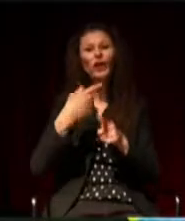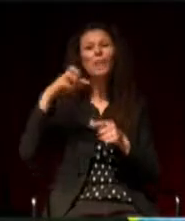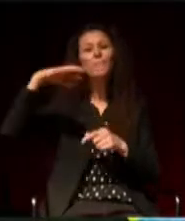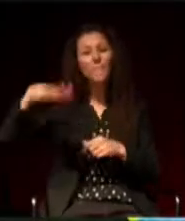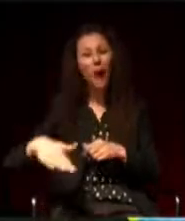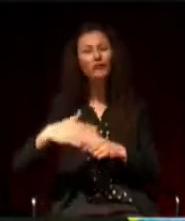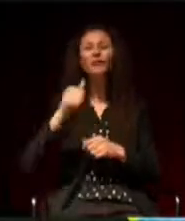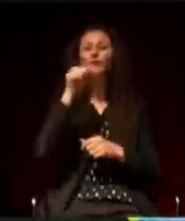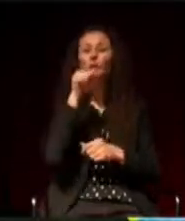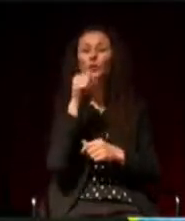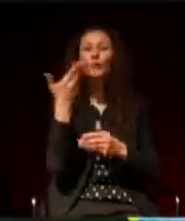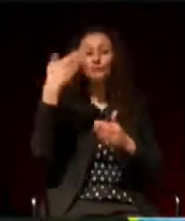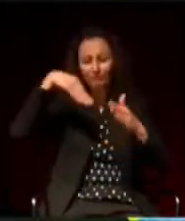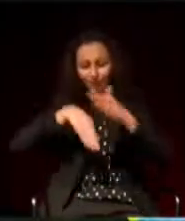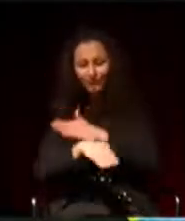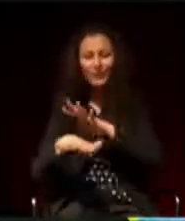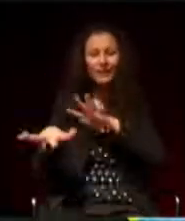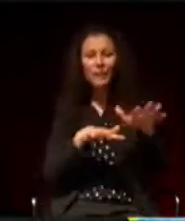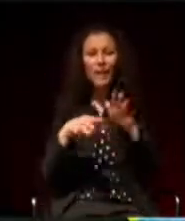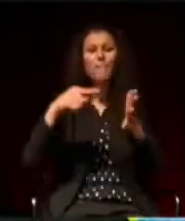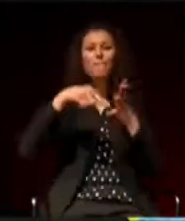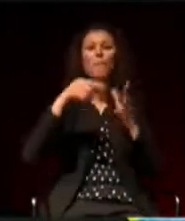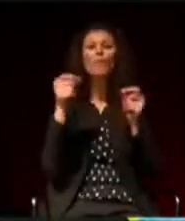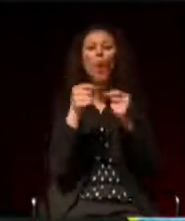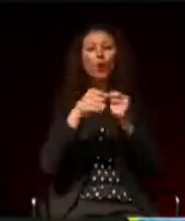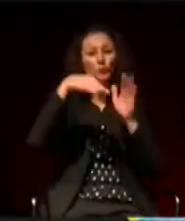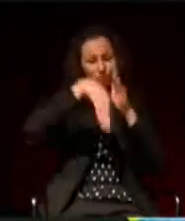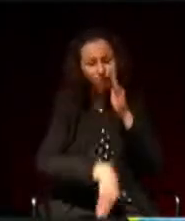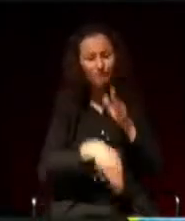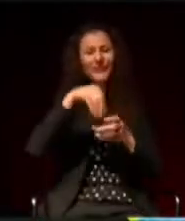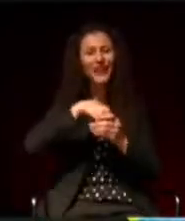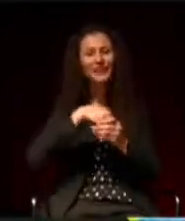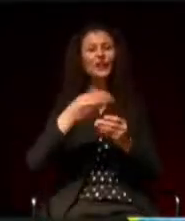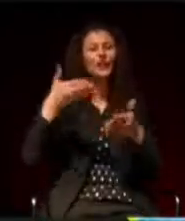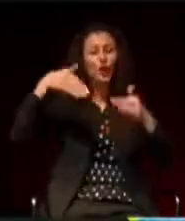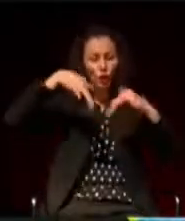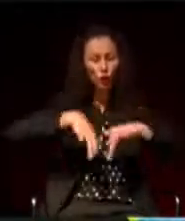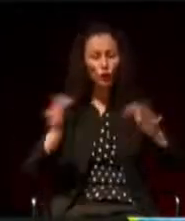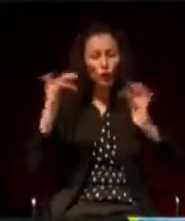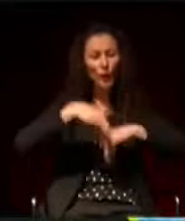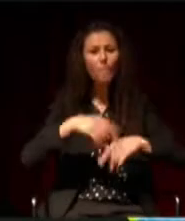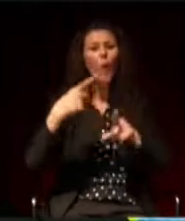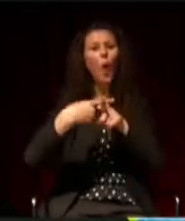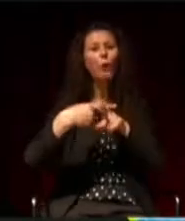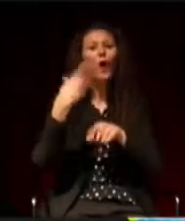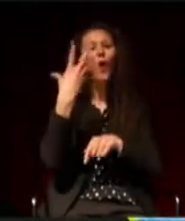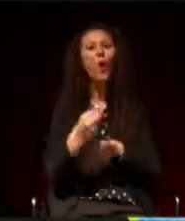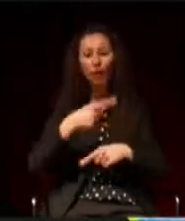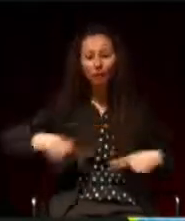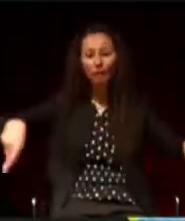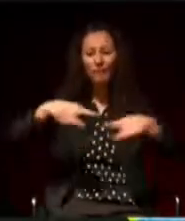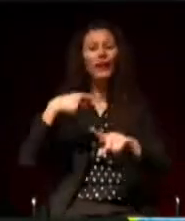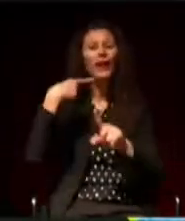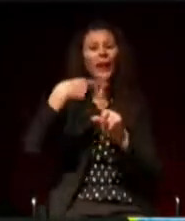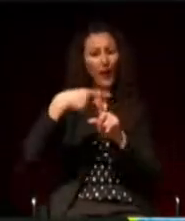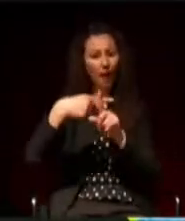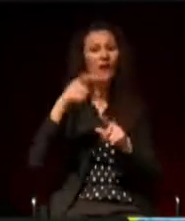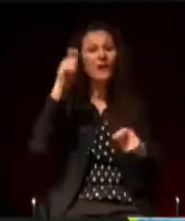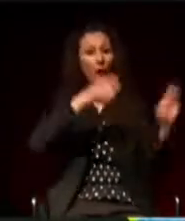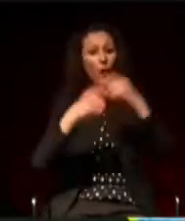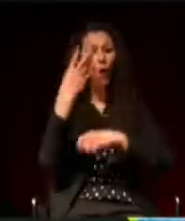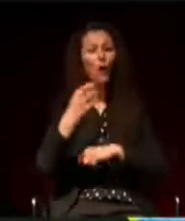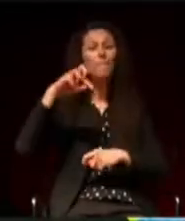ve su deposu alanları dışında binaların bodrum katlarında bütün cepheleri tamamen gömülü ve ortak alan niteliğinde olmak kaydıyla ilave olarak